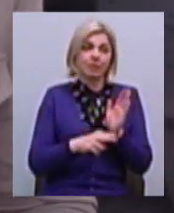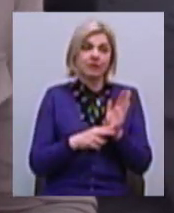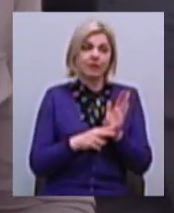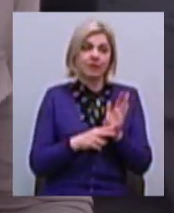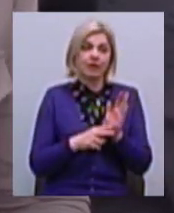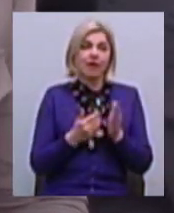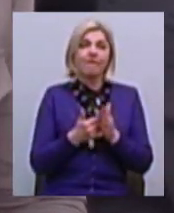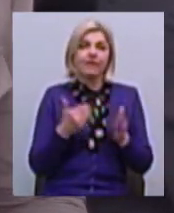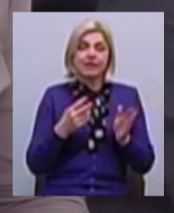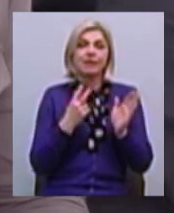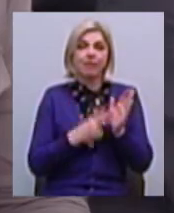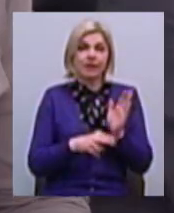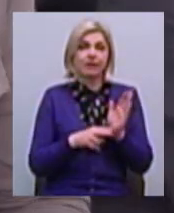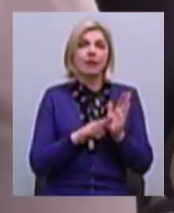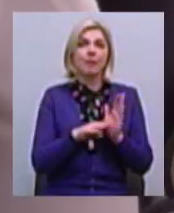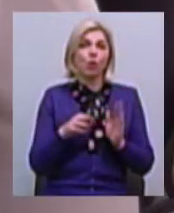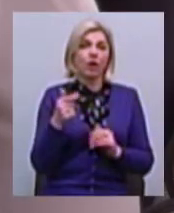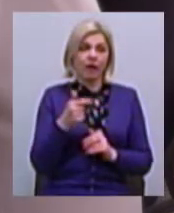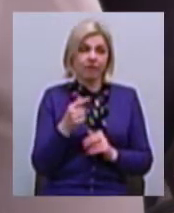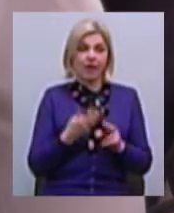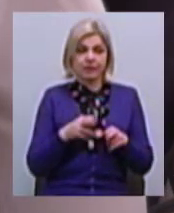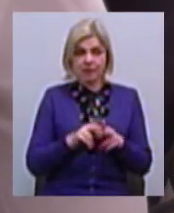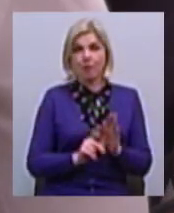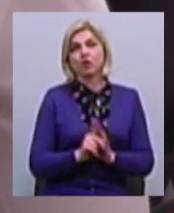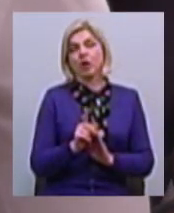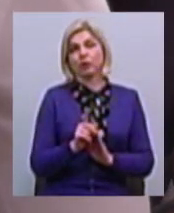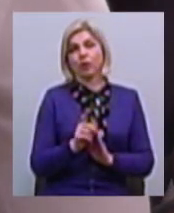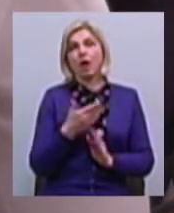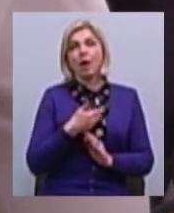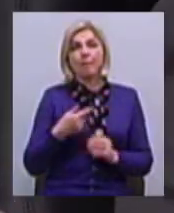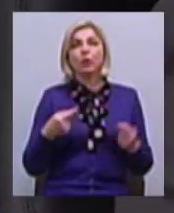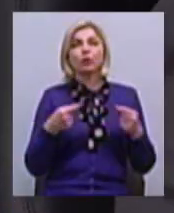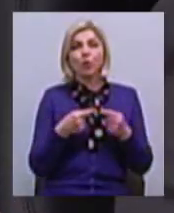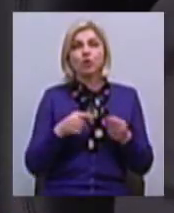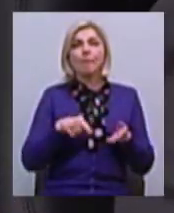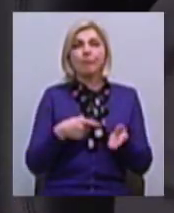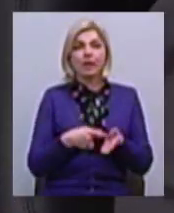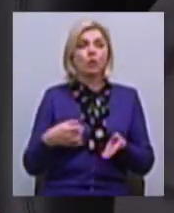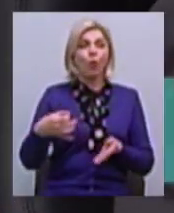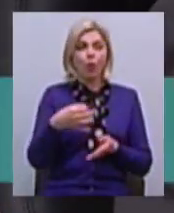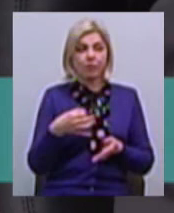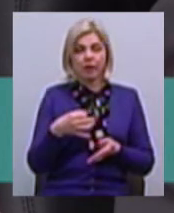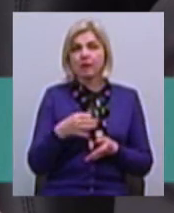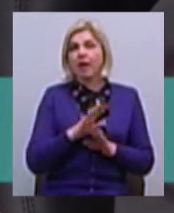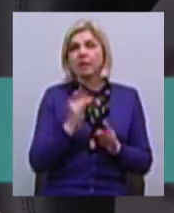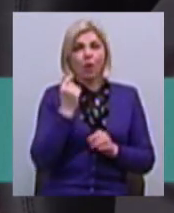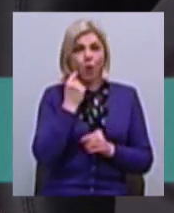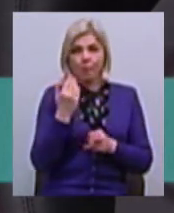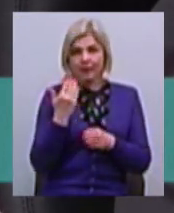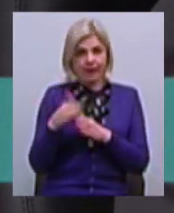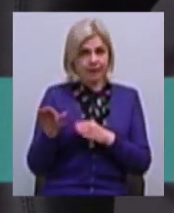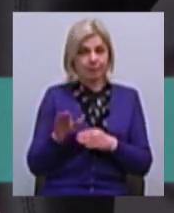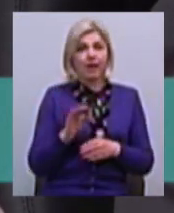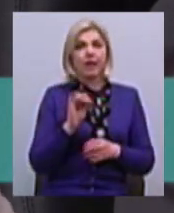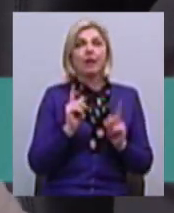від 70 мільйонів гривень. Це початок. Ми точно місто і область не обділимо. І насправді ми